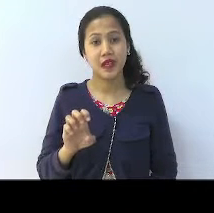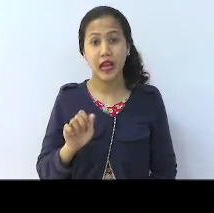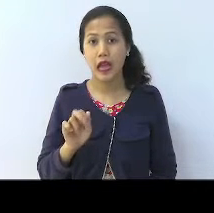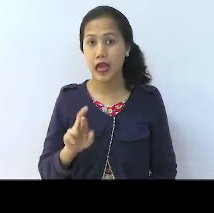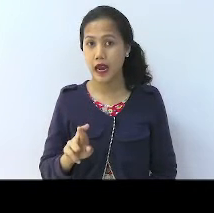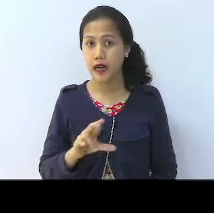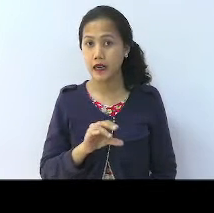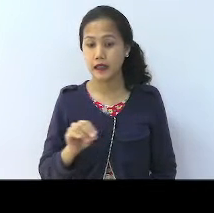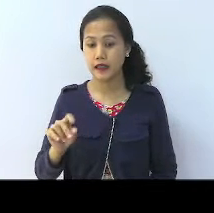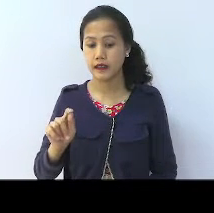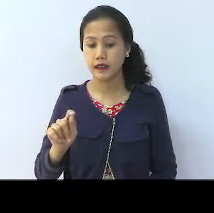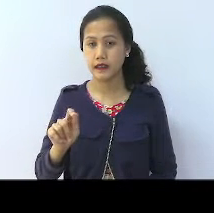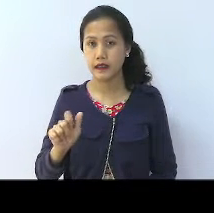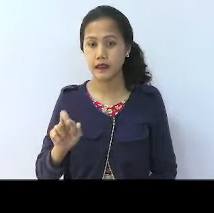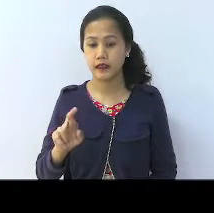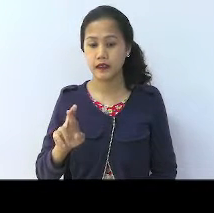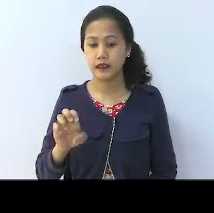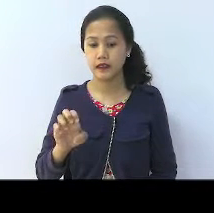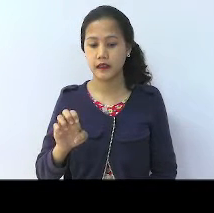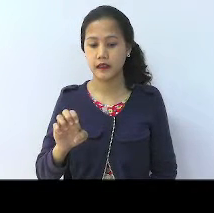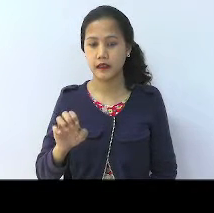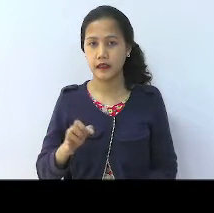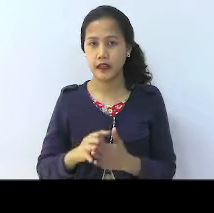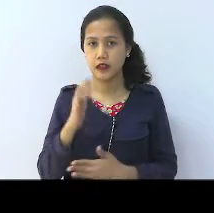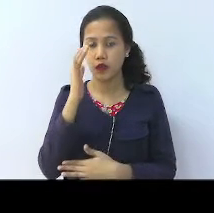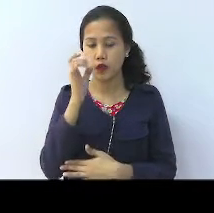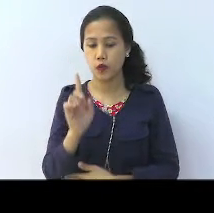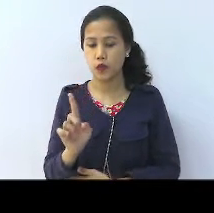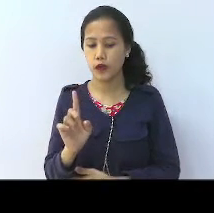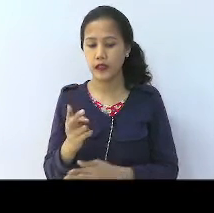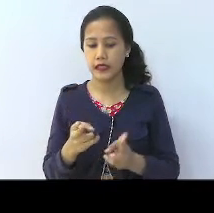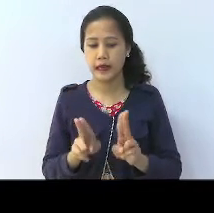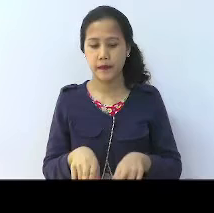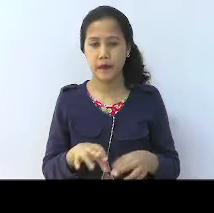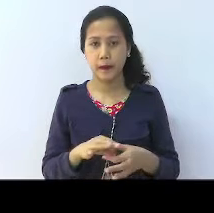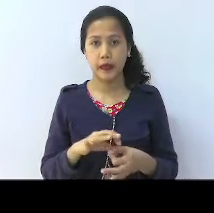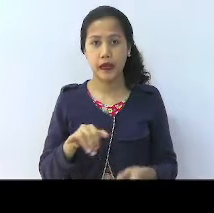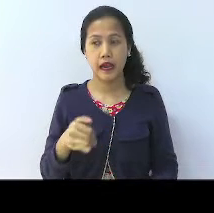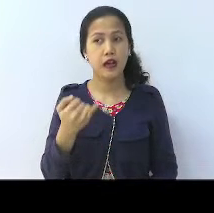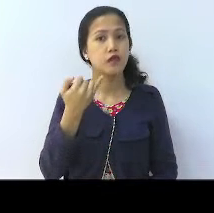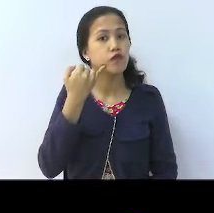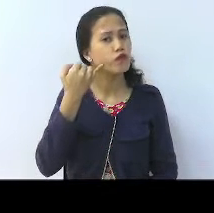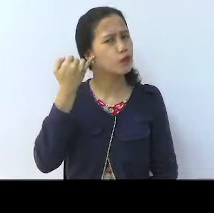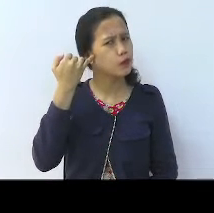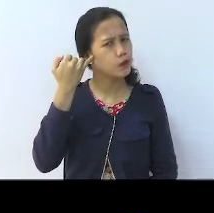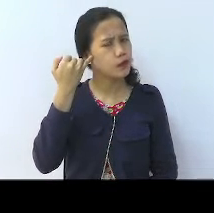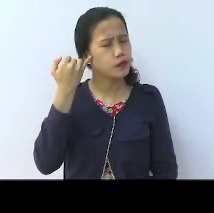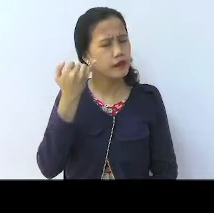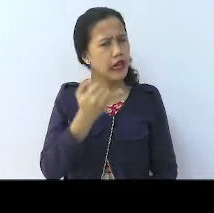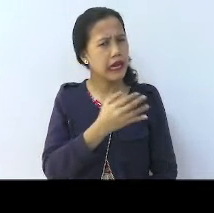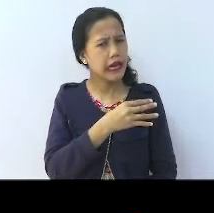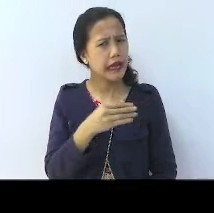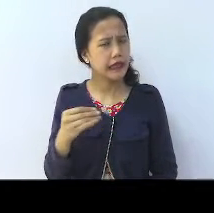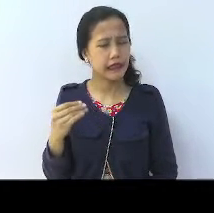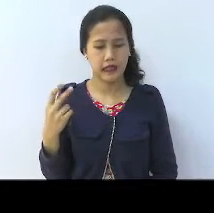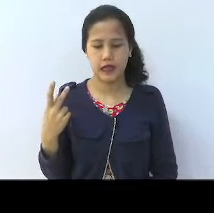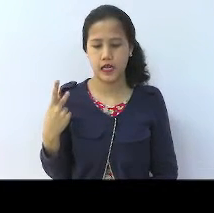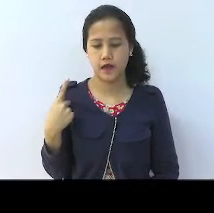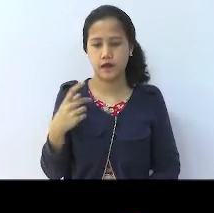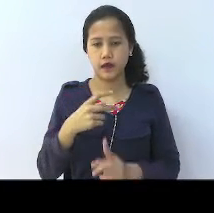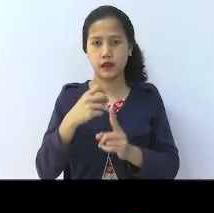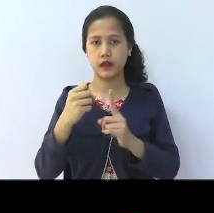ang joint na ito ay madalas gamitin sa pagkain, pagsasalita, kaya malaki ang chance nito na magkaroon